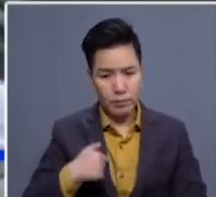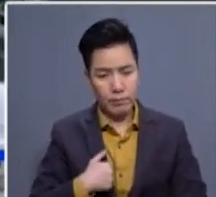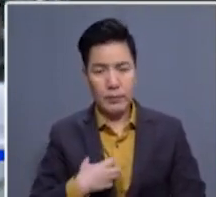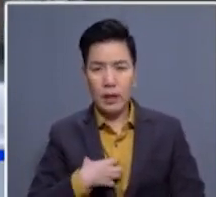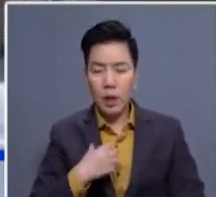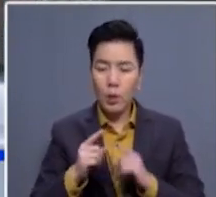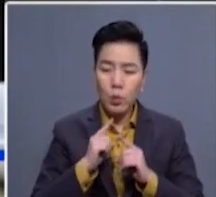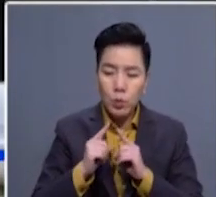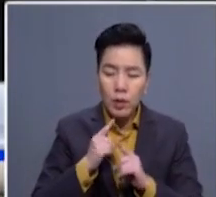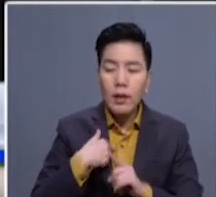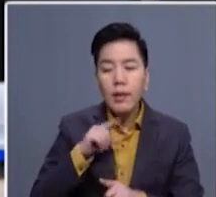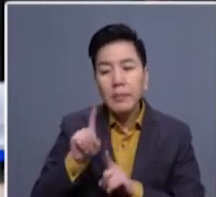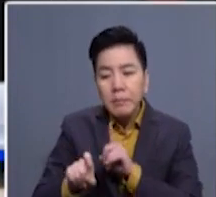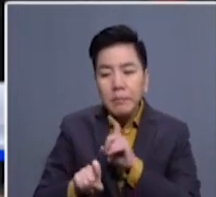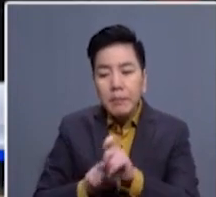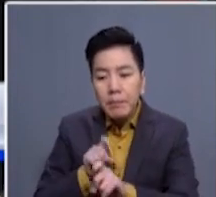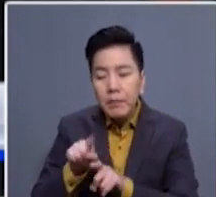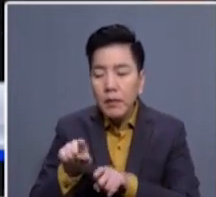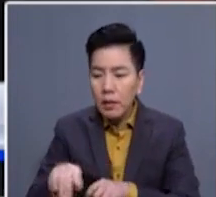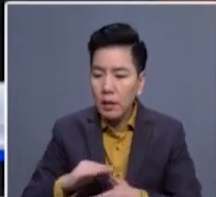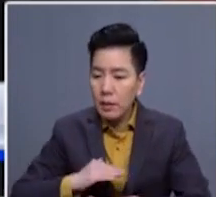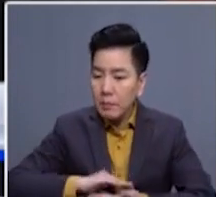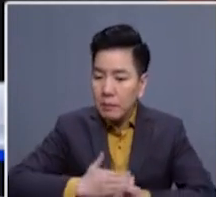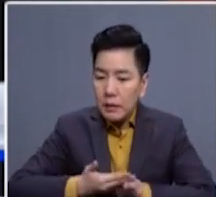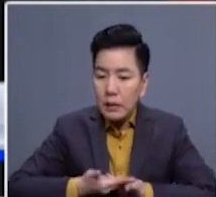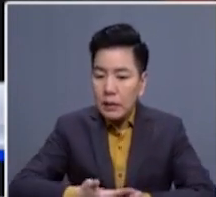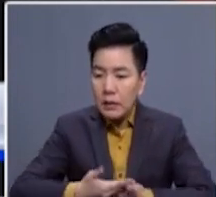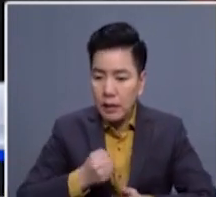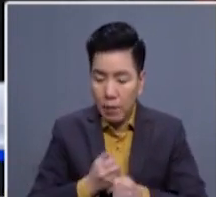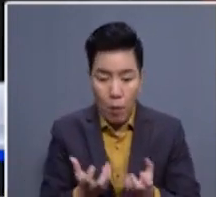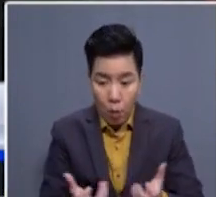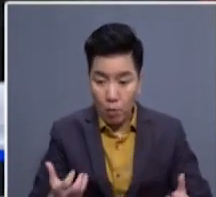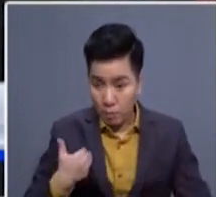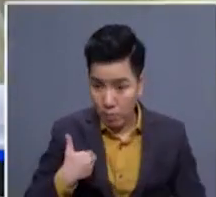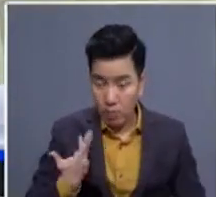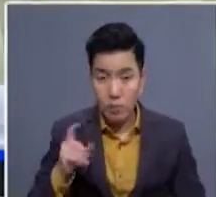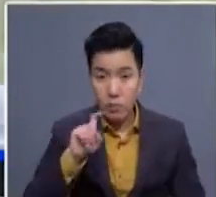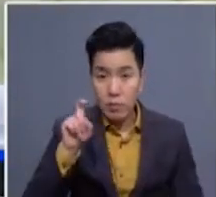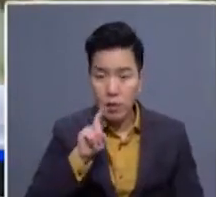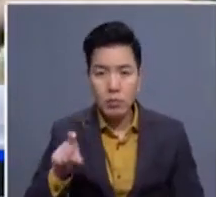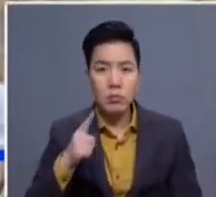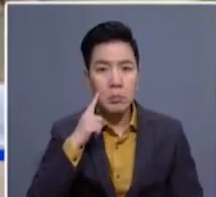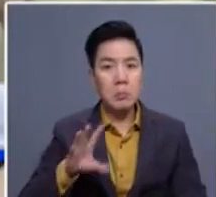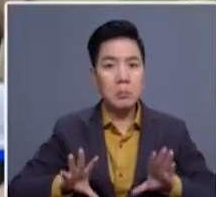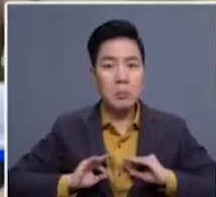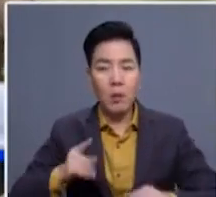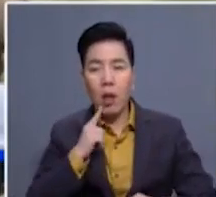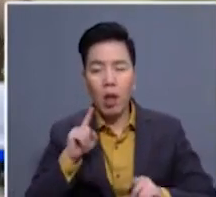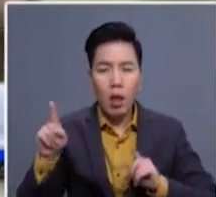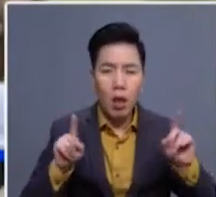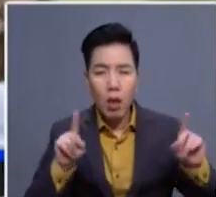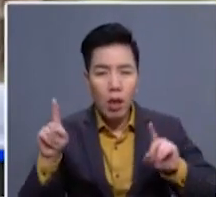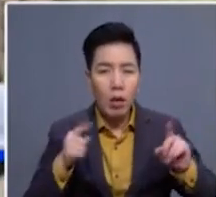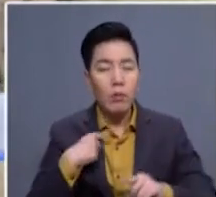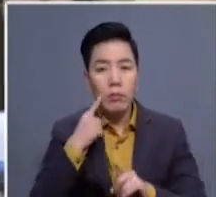คุยไปเรื่อยๆก็ถามว่าทางบัญชีคุณนุกคนนี้เนี่ยรับงานโปรโมทสินค้าอะไรต่างๆไหมแต่ว่าก็ถูกปฏิเสธอ้างนู่นอ้างนี่ส